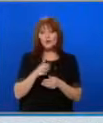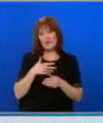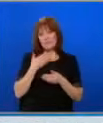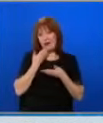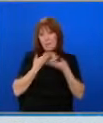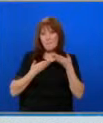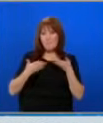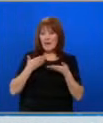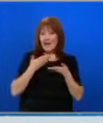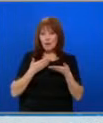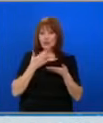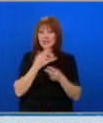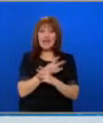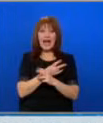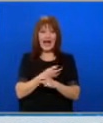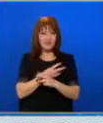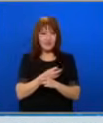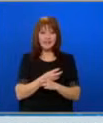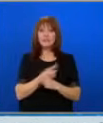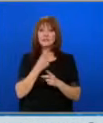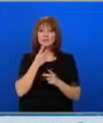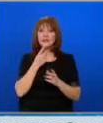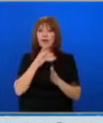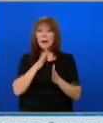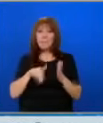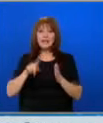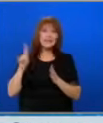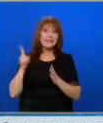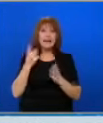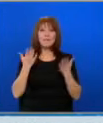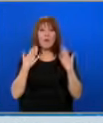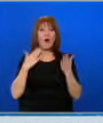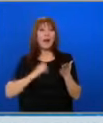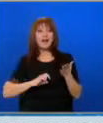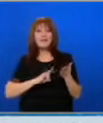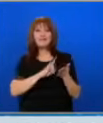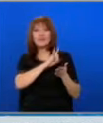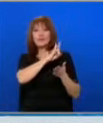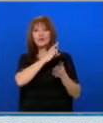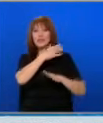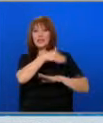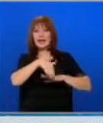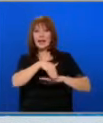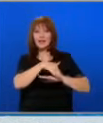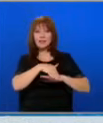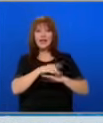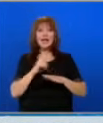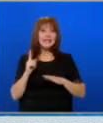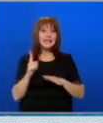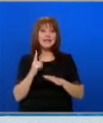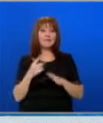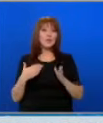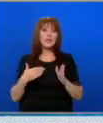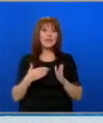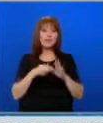преговорите с Австрия. Знаете офертата на Виена, падат само въздушните граници, но срещу приемане на мигранти на нашата